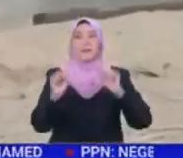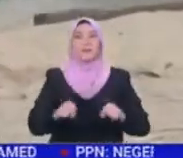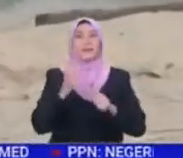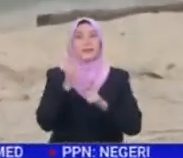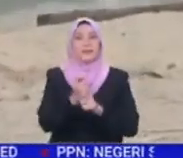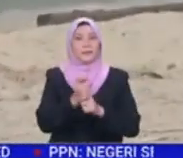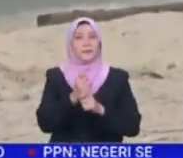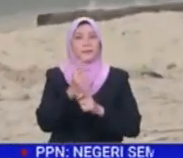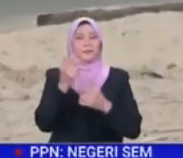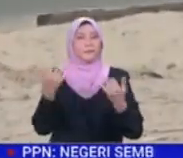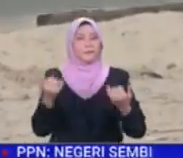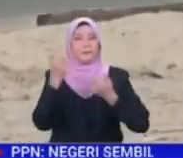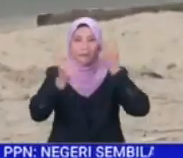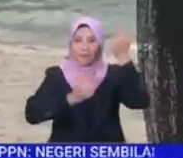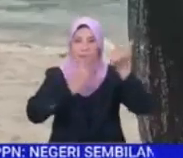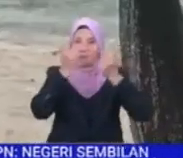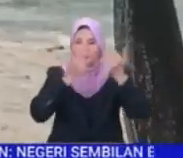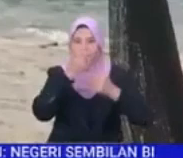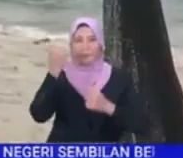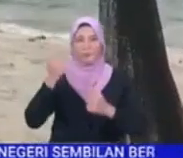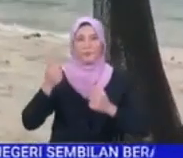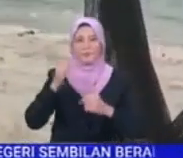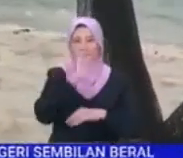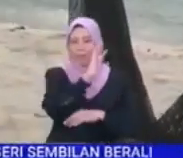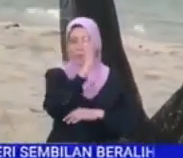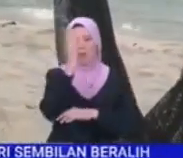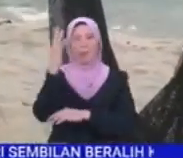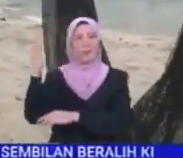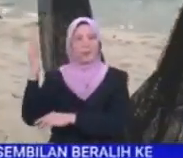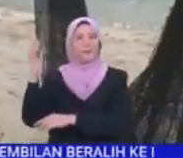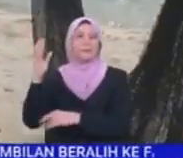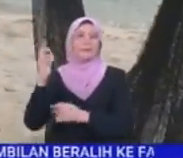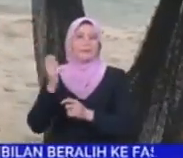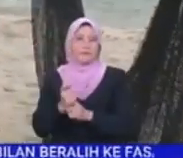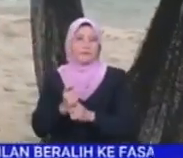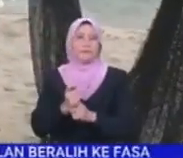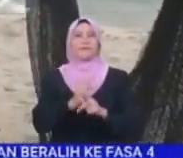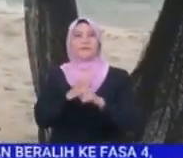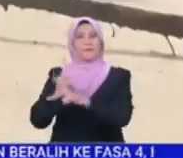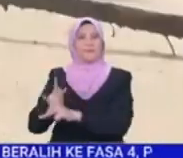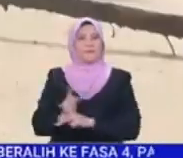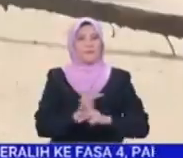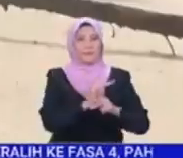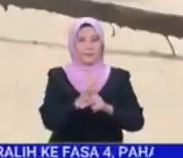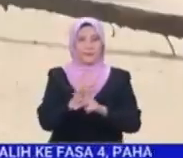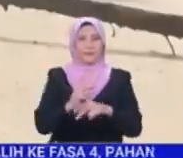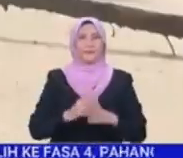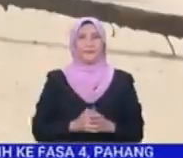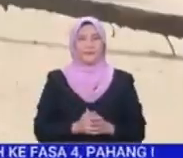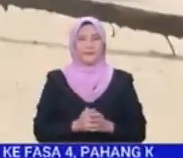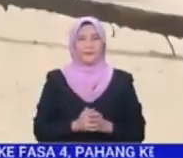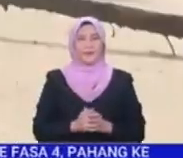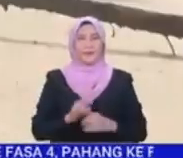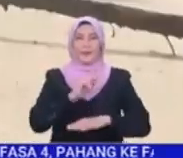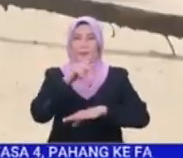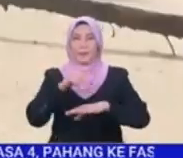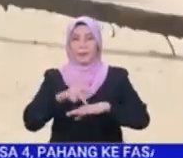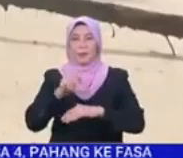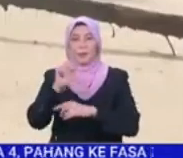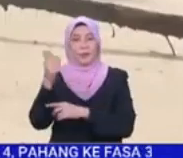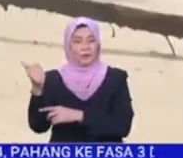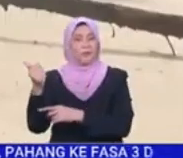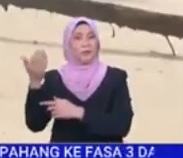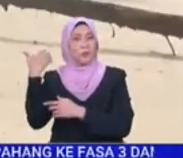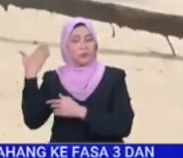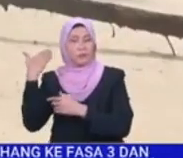pelancongan sedia ada agar khazanahnya sentiasa terpelihara p-p lain perah sampai